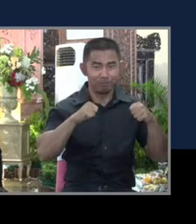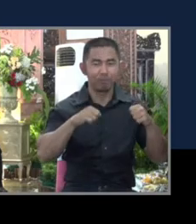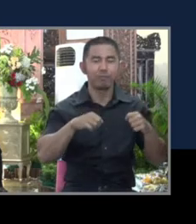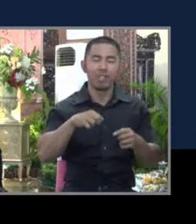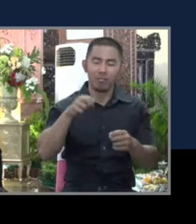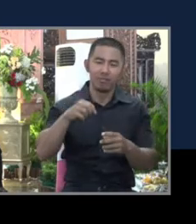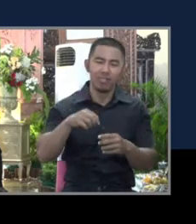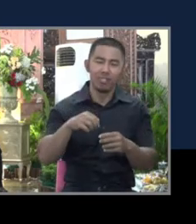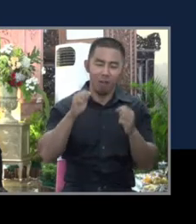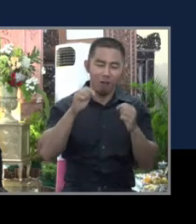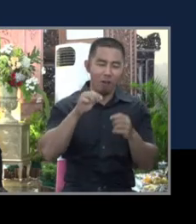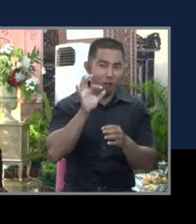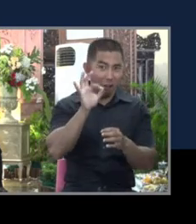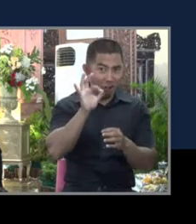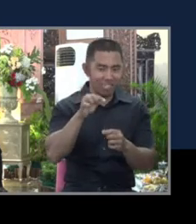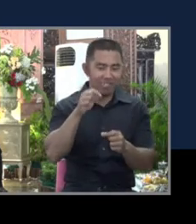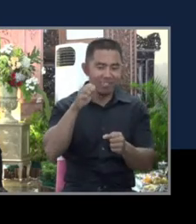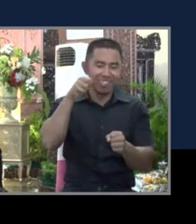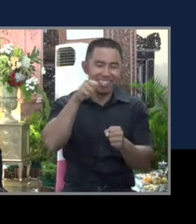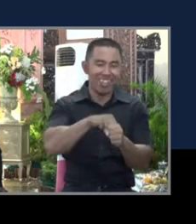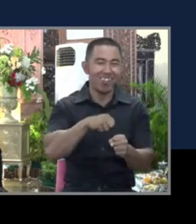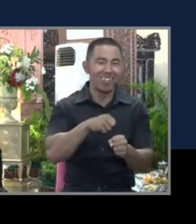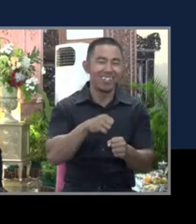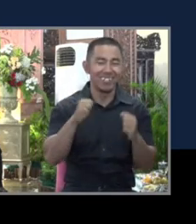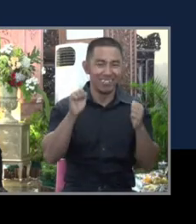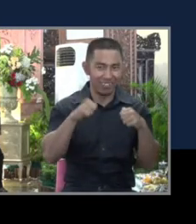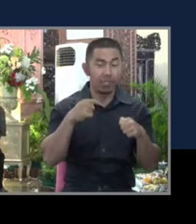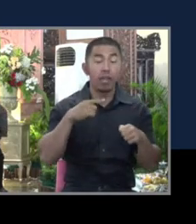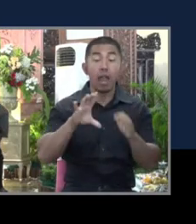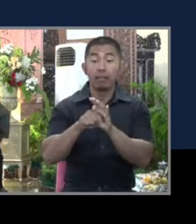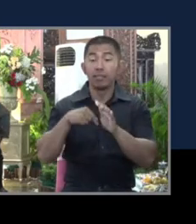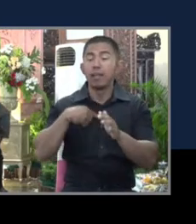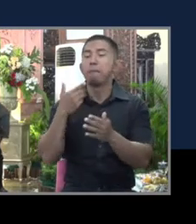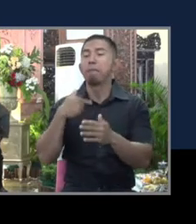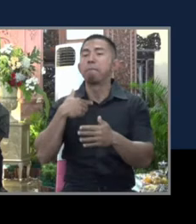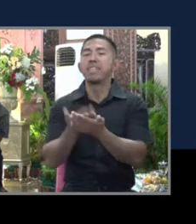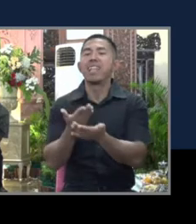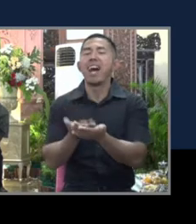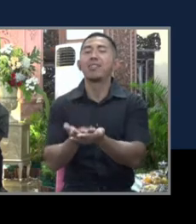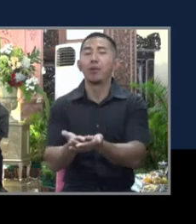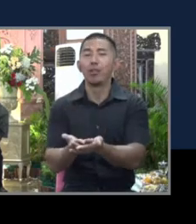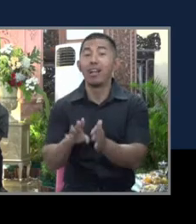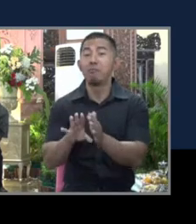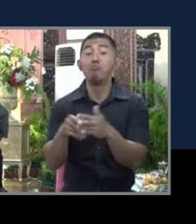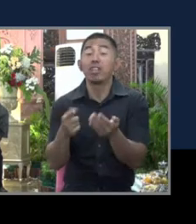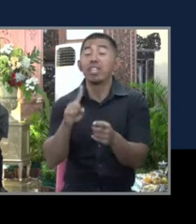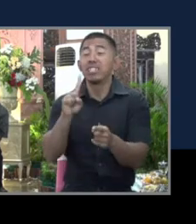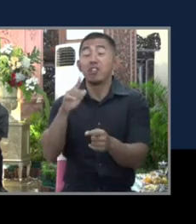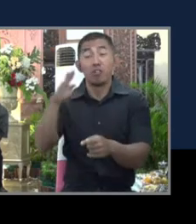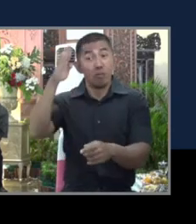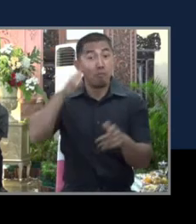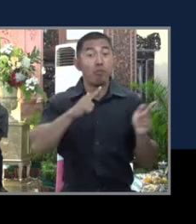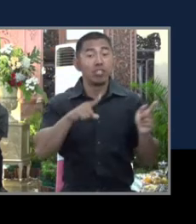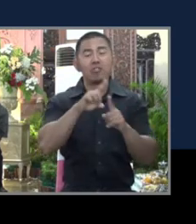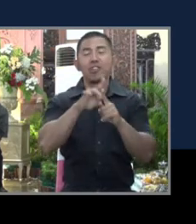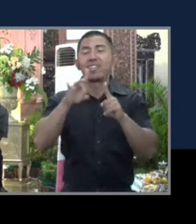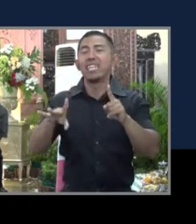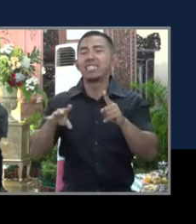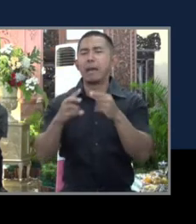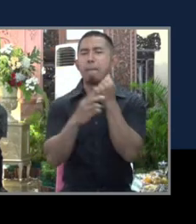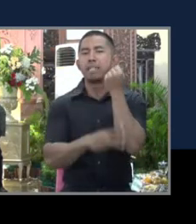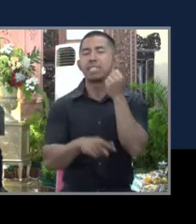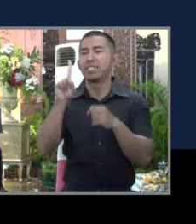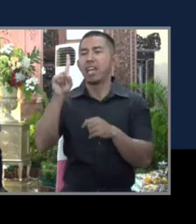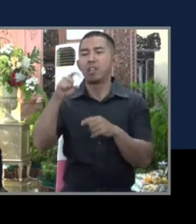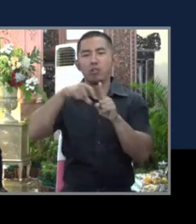Loro tak gedok. Nanti kita minta tolong, mungkin satu polres, satu desa miskin, satu kodim,